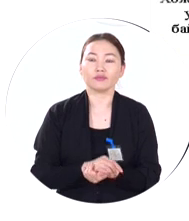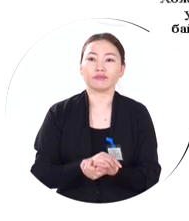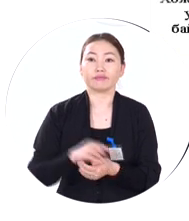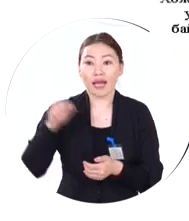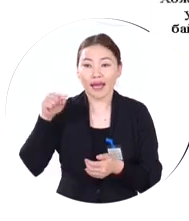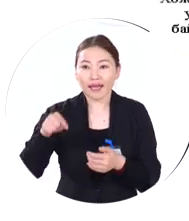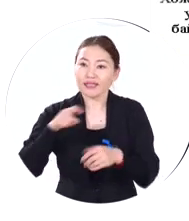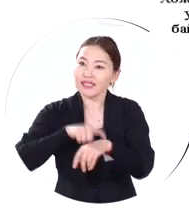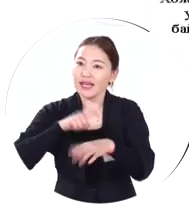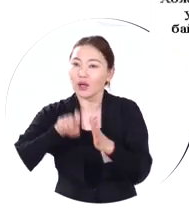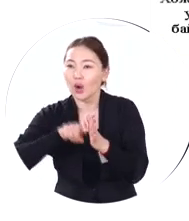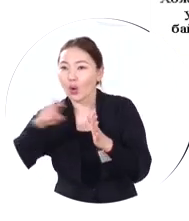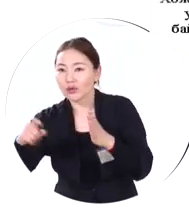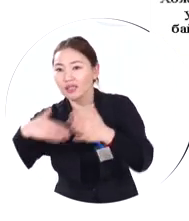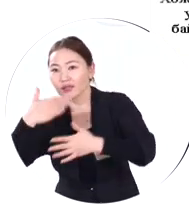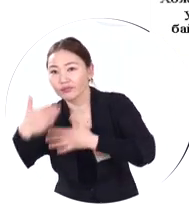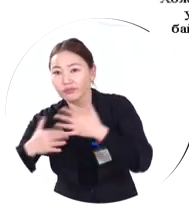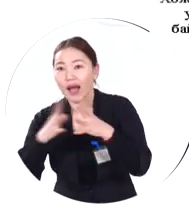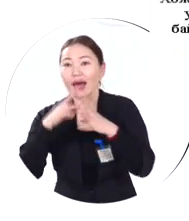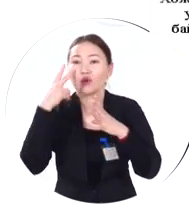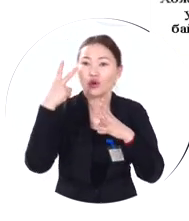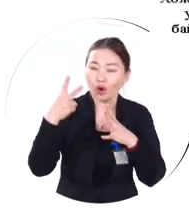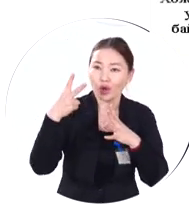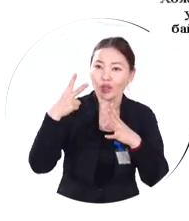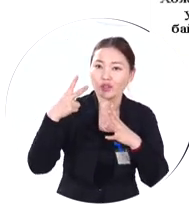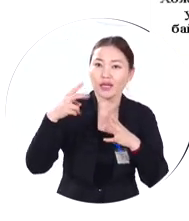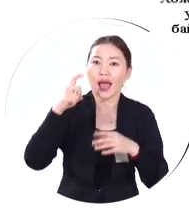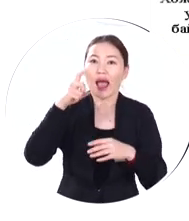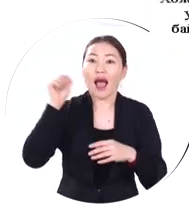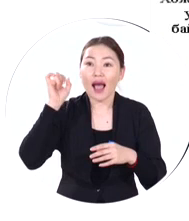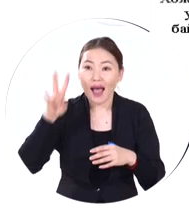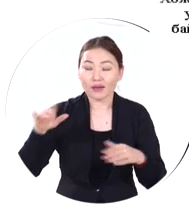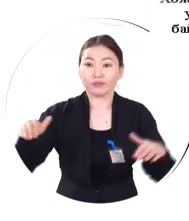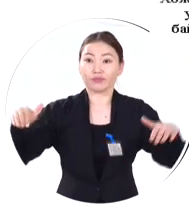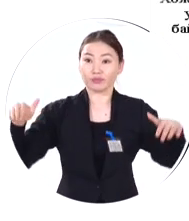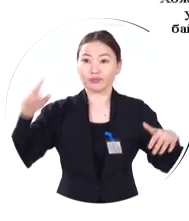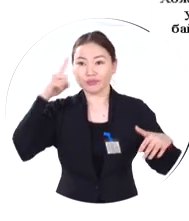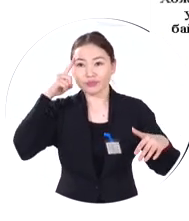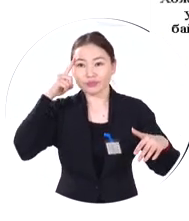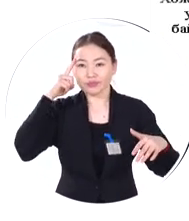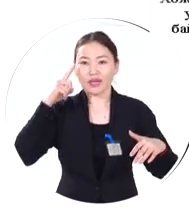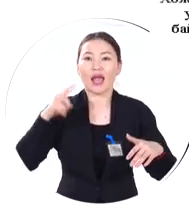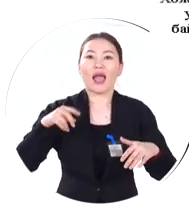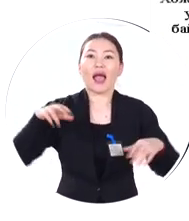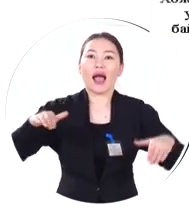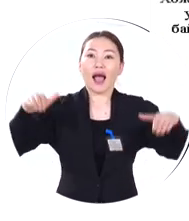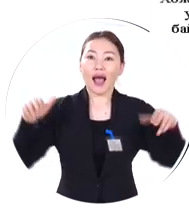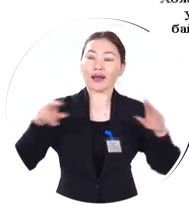Манж чин гүрэн, дайчин гүрэн, манж улс гэх мэтлэн маш олон нэр томьёо хэрэглэгддэг